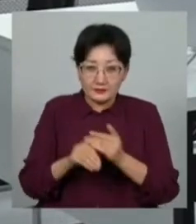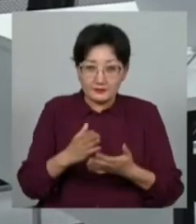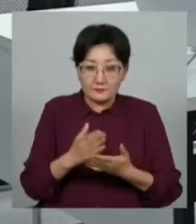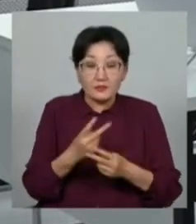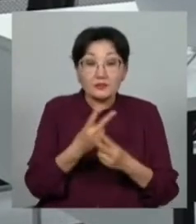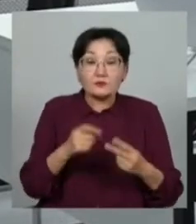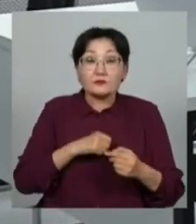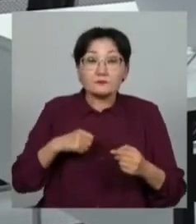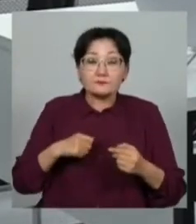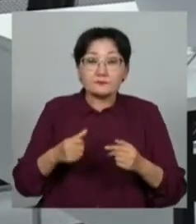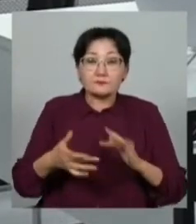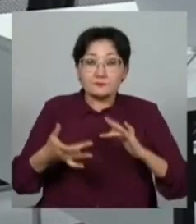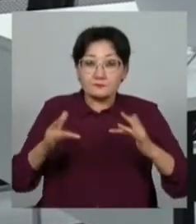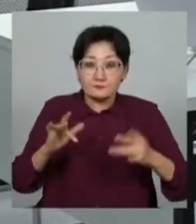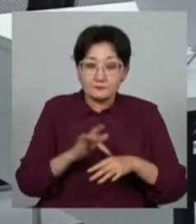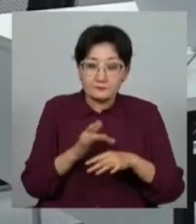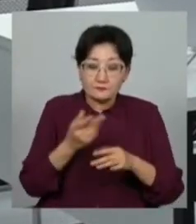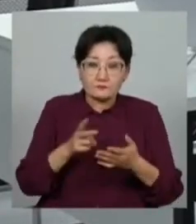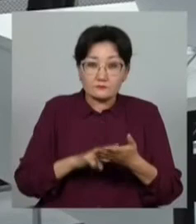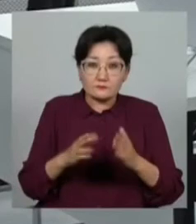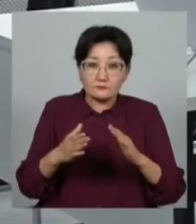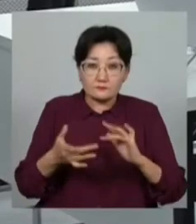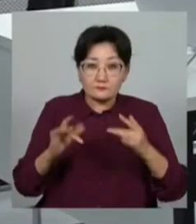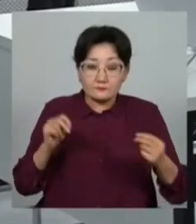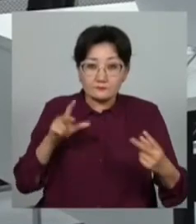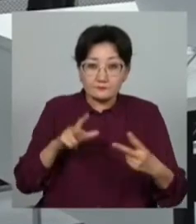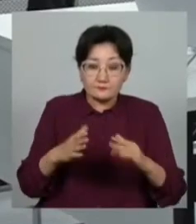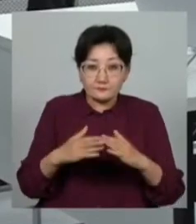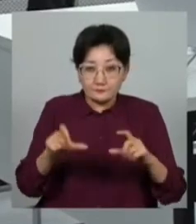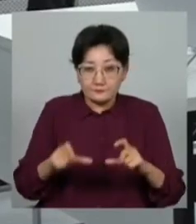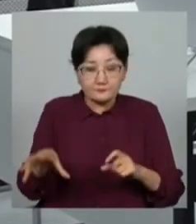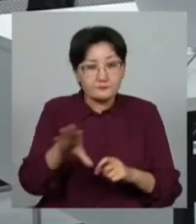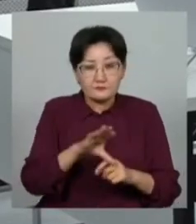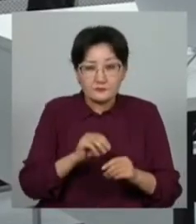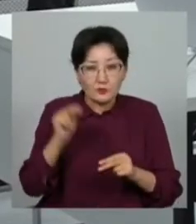Қарасаңыздар, интернет қосылуға, үйден қашықтан оқуға, үйден оқуға дегендей бәрі жағдай жасалды.